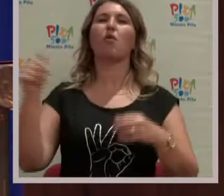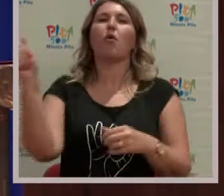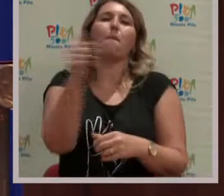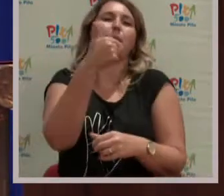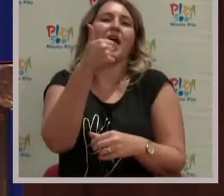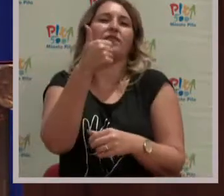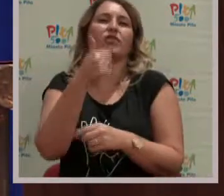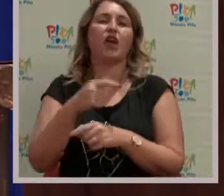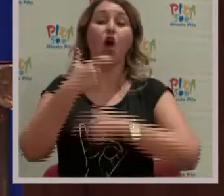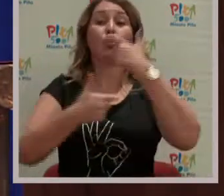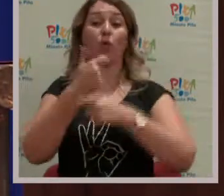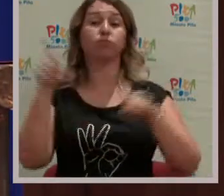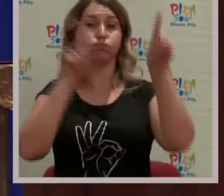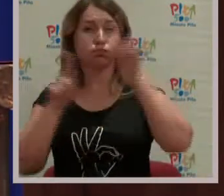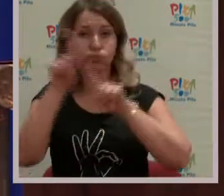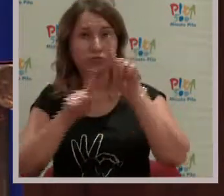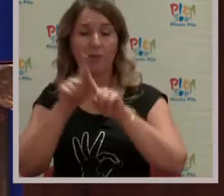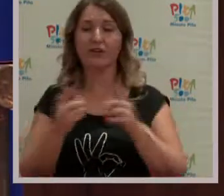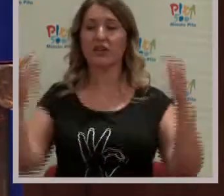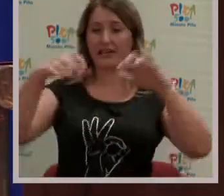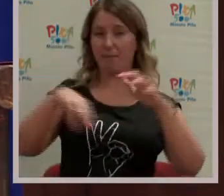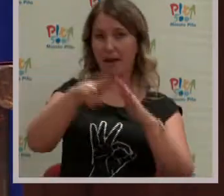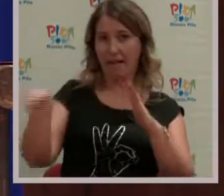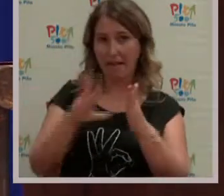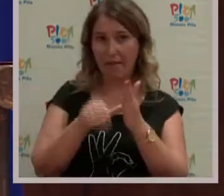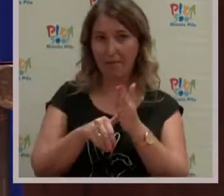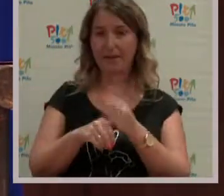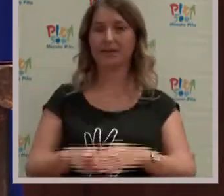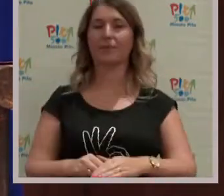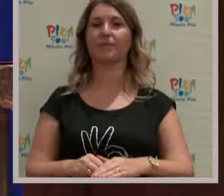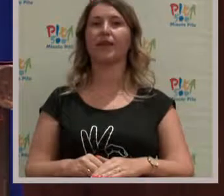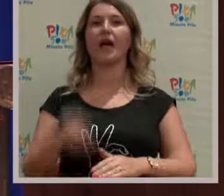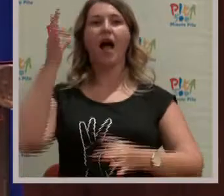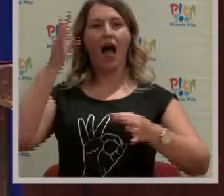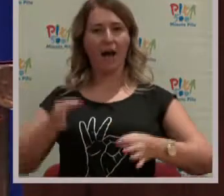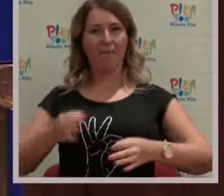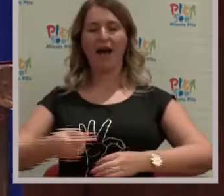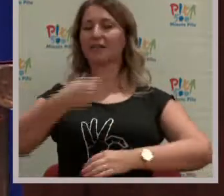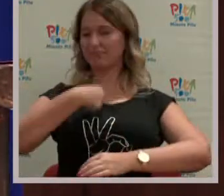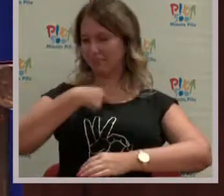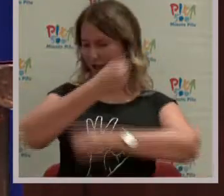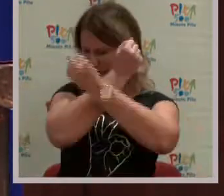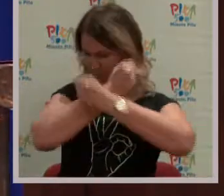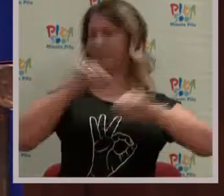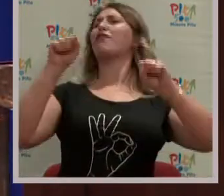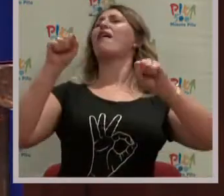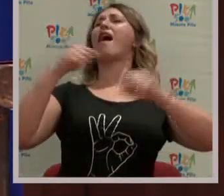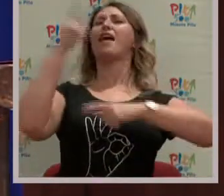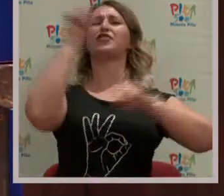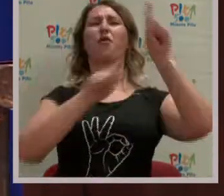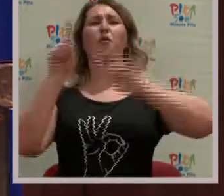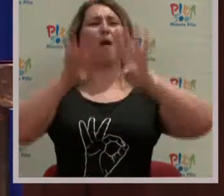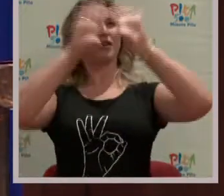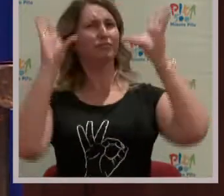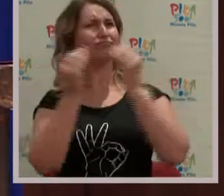samorządów w Polsce sesje ma tłumaczone, a pani dzielnie prowadzi te